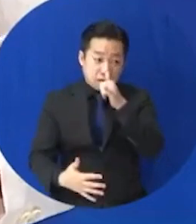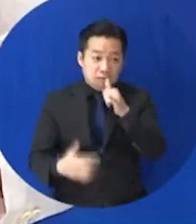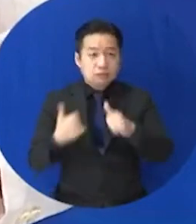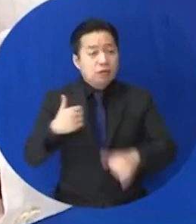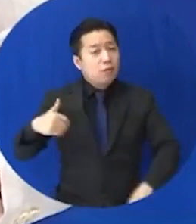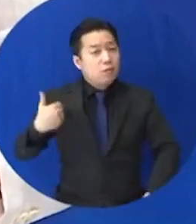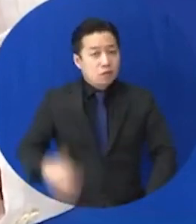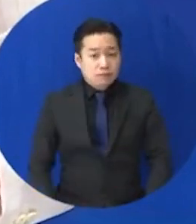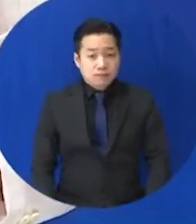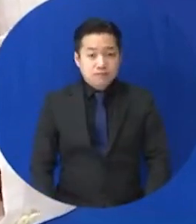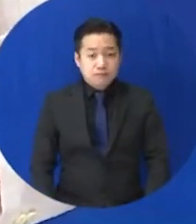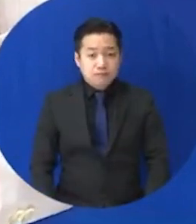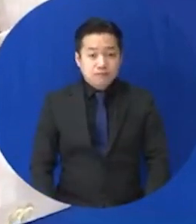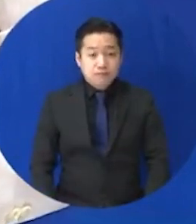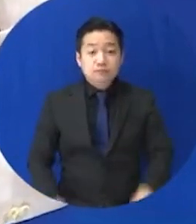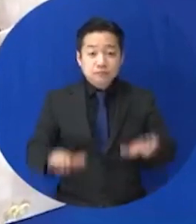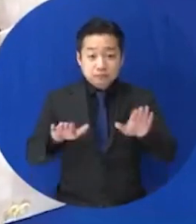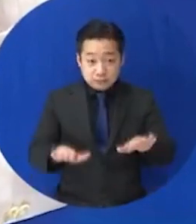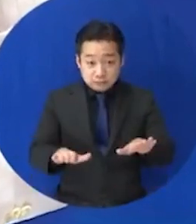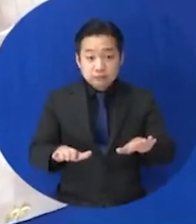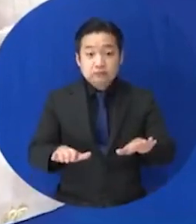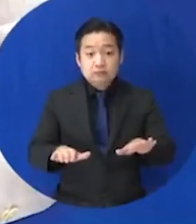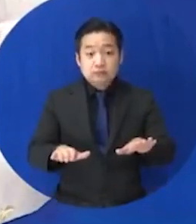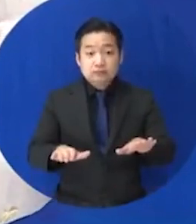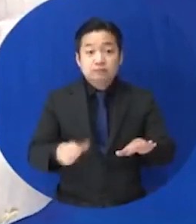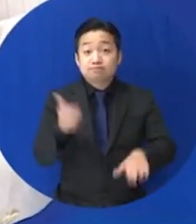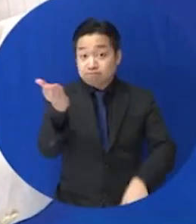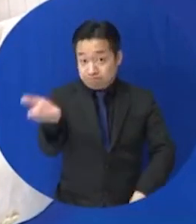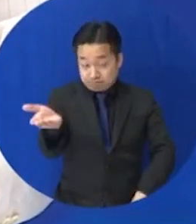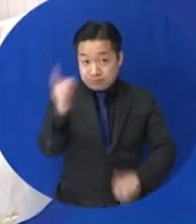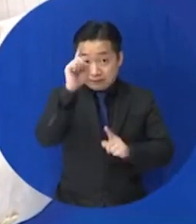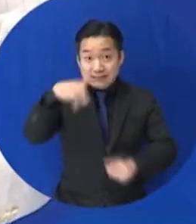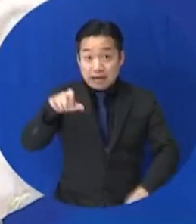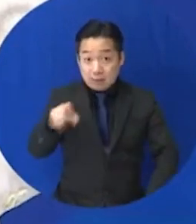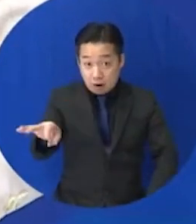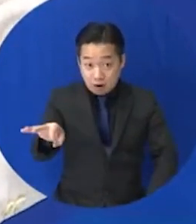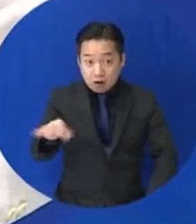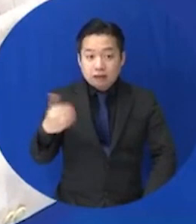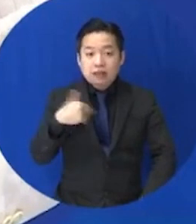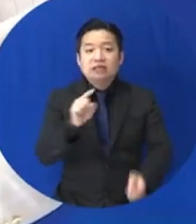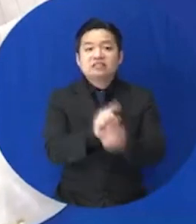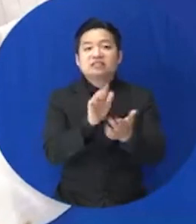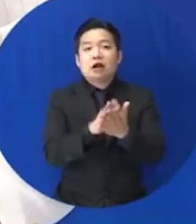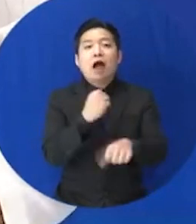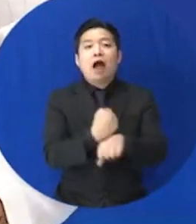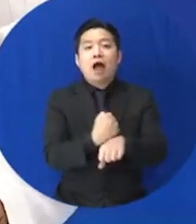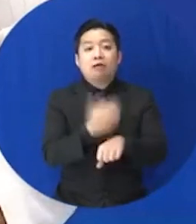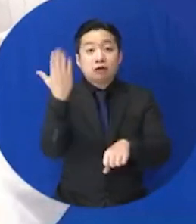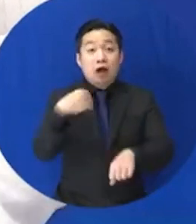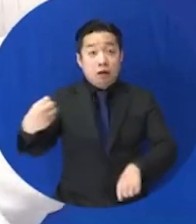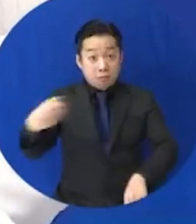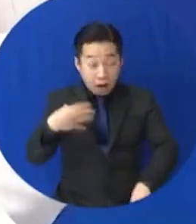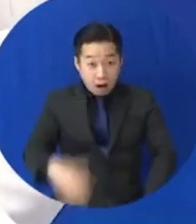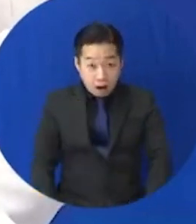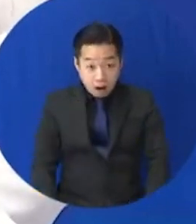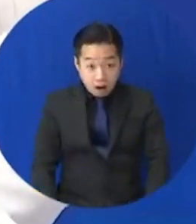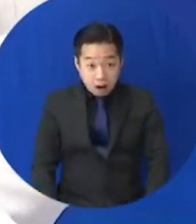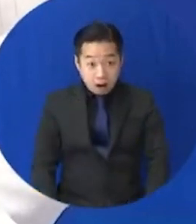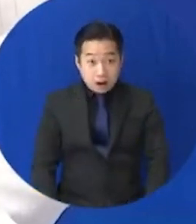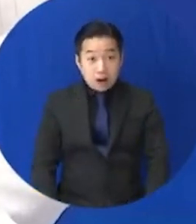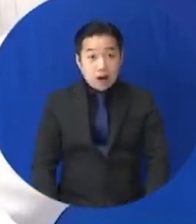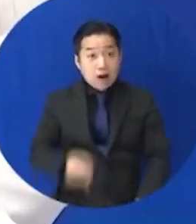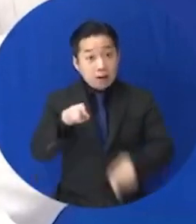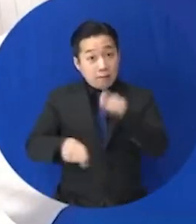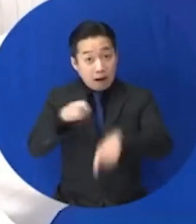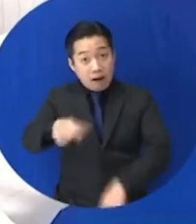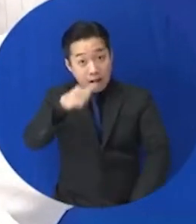잘 모르겠습니다. 그런데 그 자리에서 후보께서 이 후보께서는 내가 직접 하겠다. 네, 흔쾌히 네. 말씀하셨어요. 진도